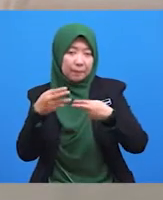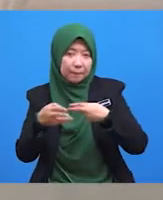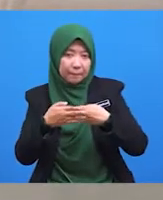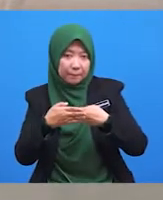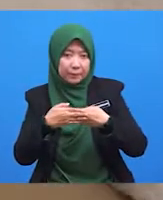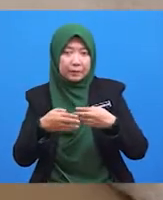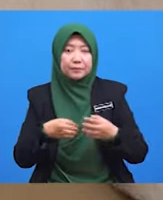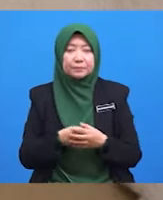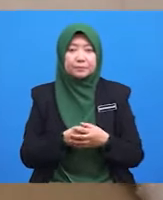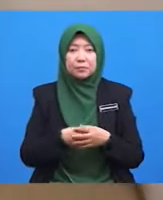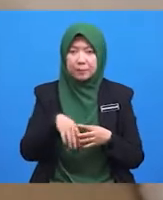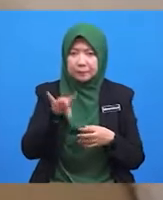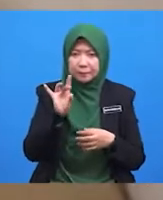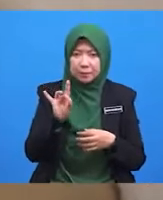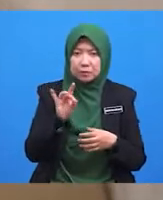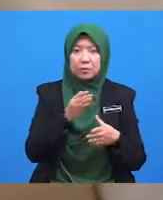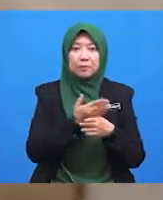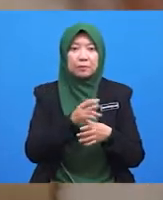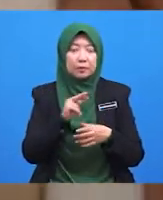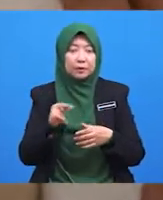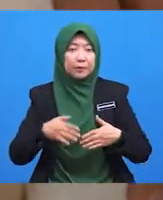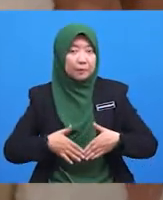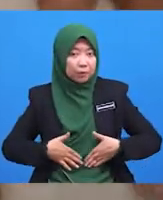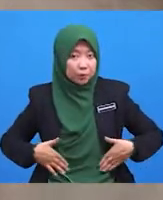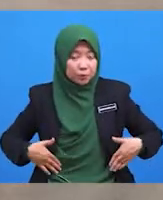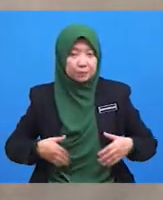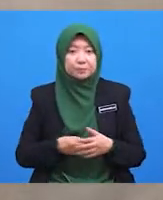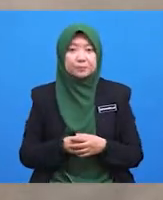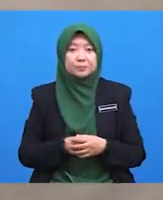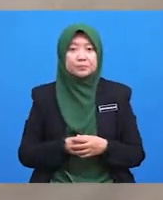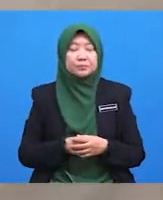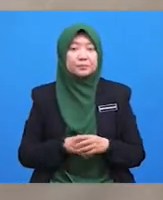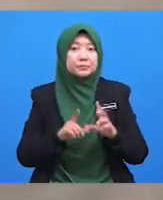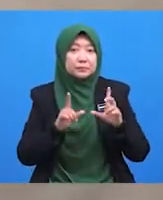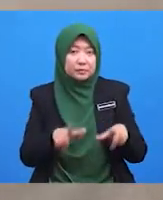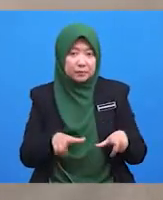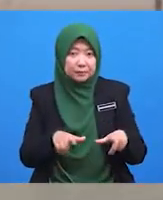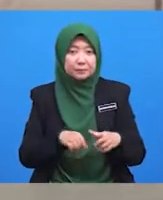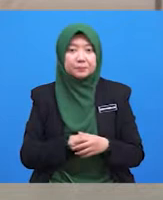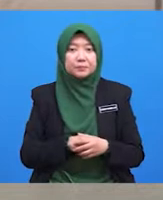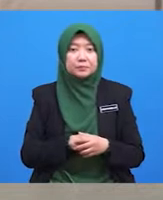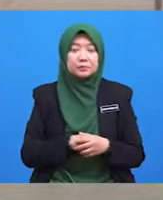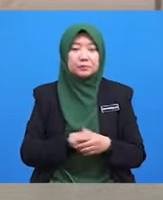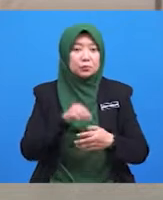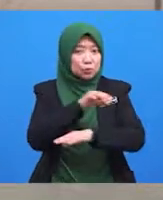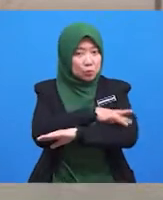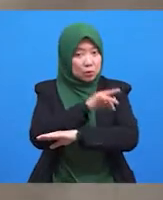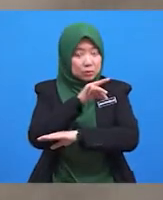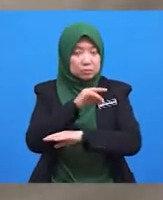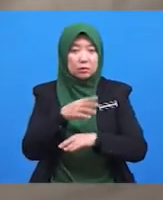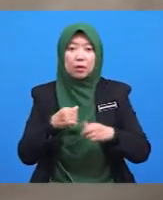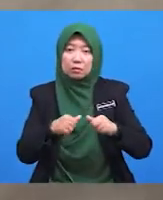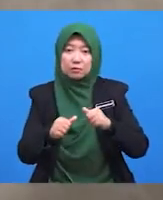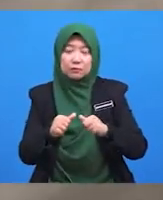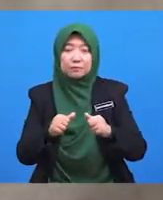Untuk langkah yang ke-8, di bahagian perut, letakkan ventus kepada kulit dan